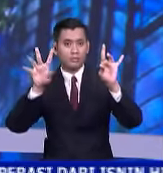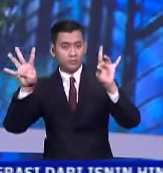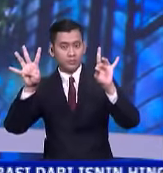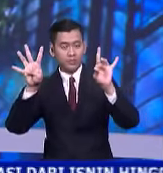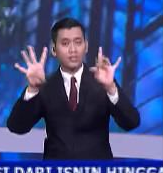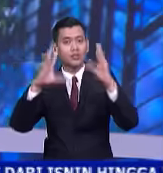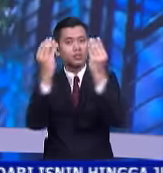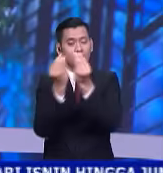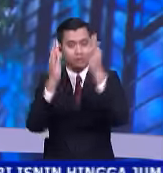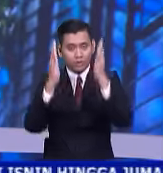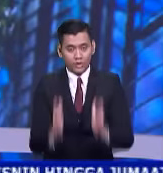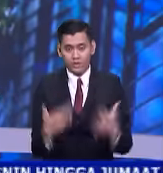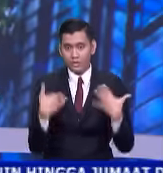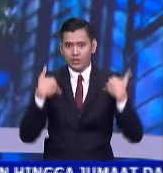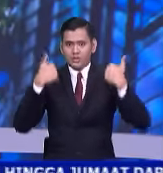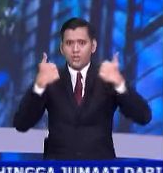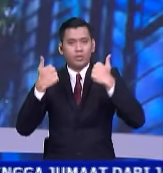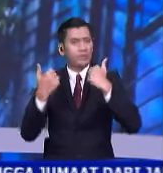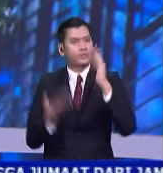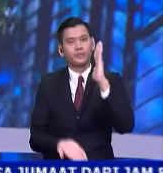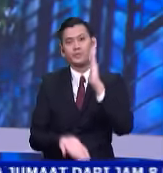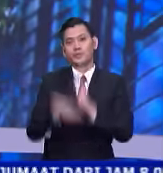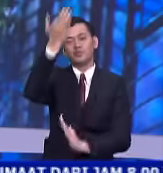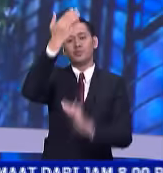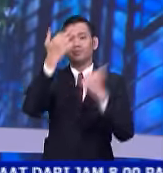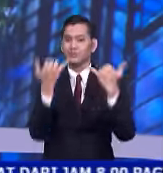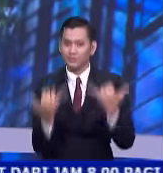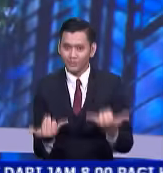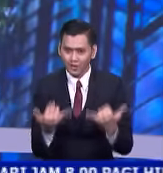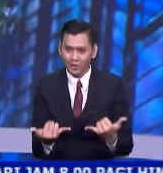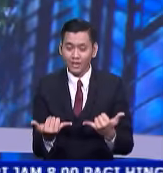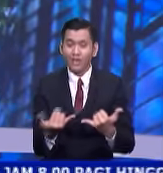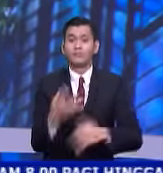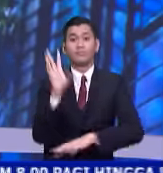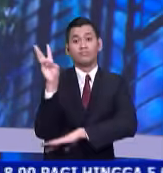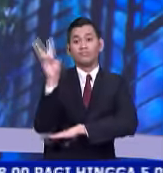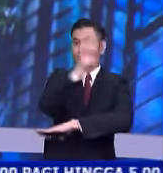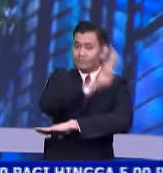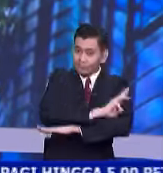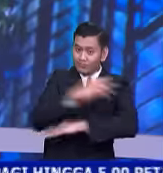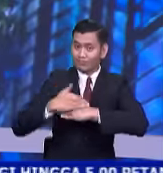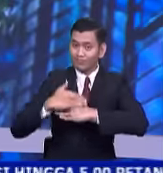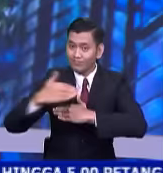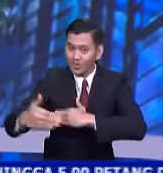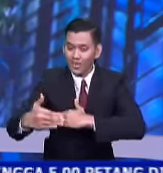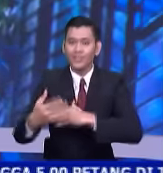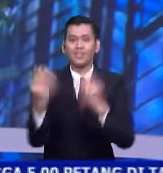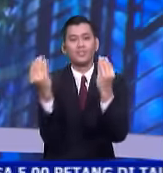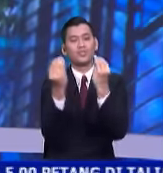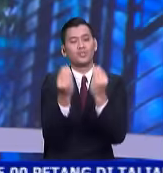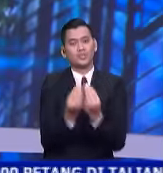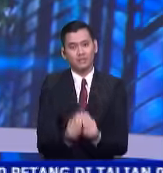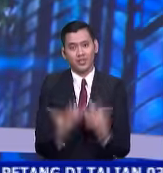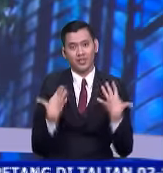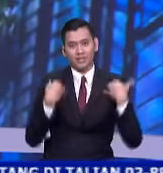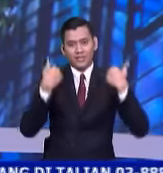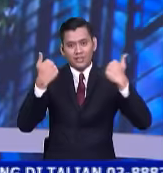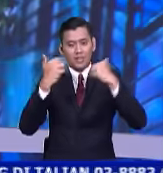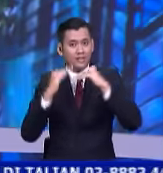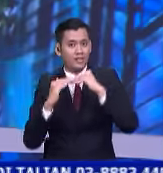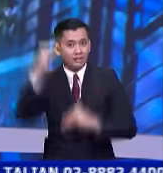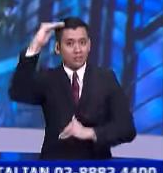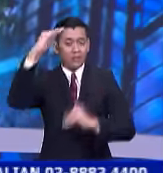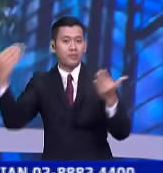8,334 jumlah kes sembuh tertinggi direkodkan hari ini. Dan buat hari ke-6 berturut-turut, jumlah kes sembuh mengatasi kes baharu